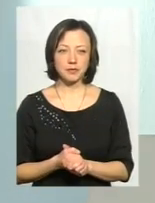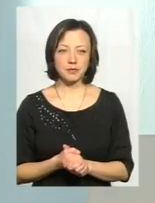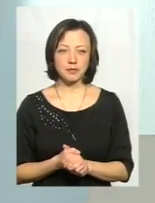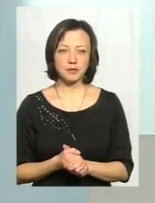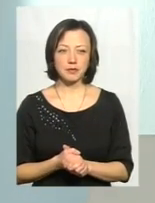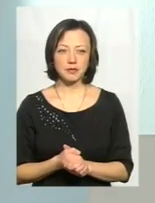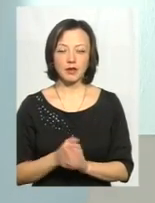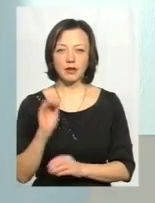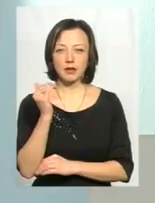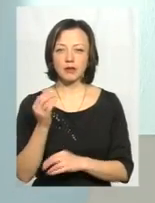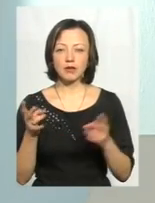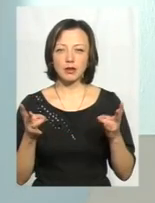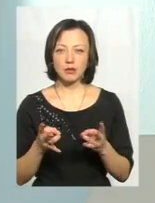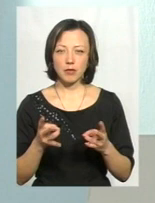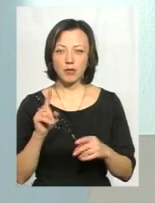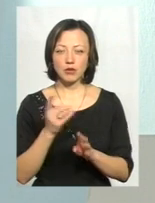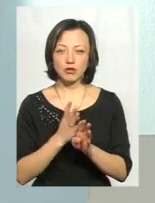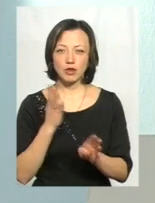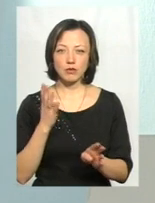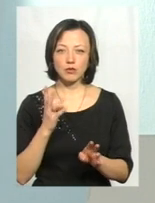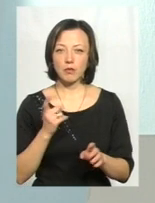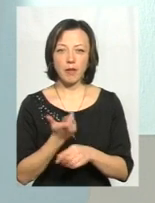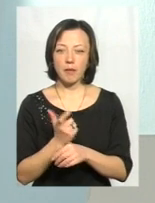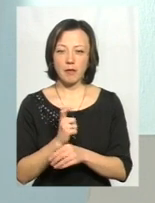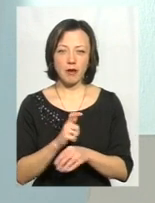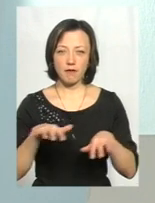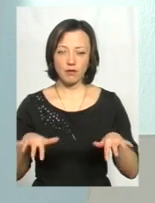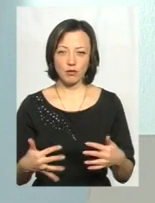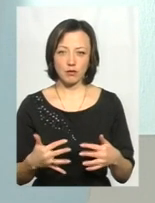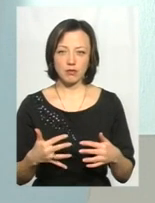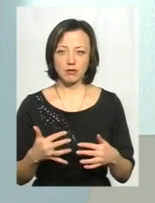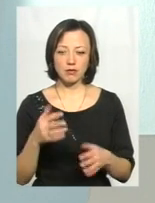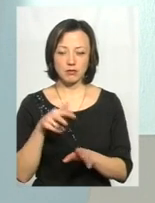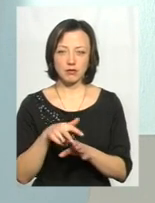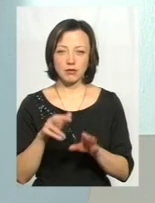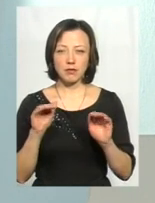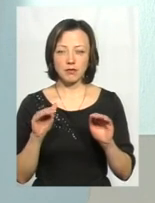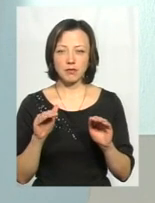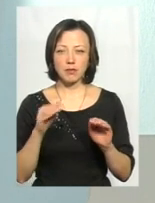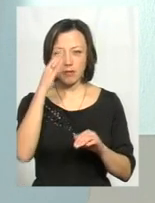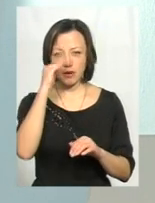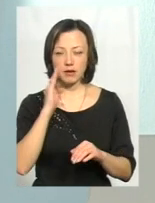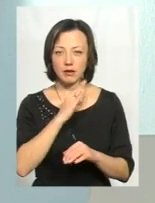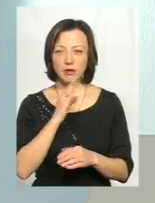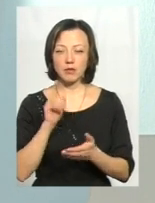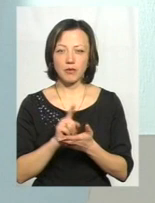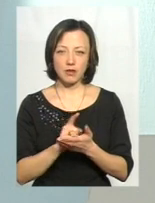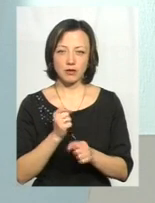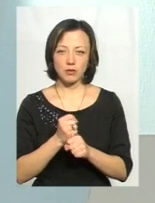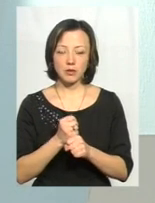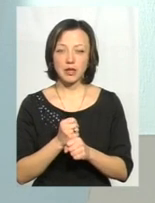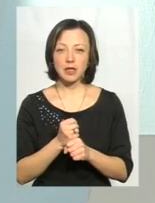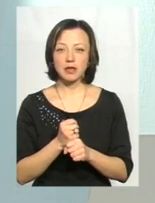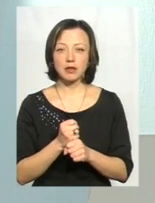Ну, дитину треба в першу чергу, щоб вона не перетомлювалася. Це що повинні зробити батьки. Потім